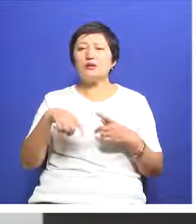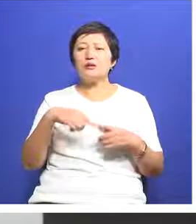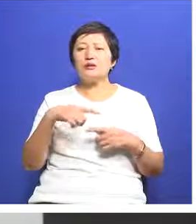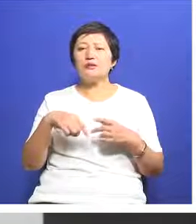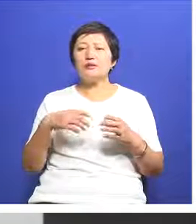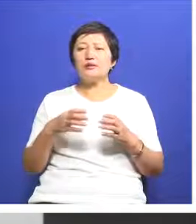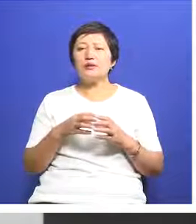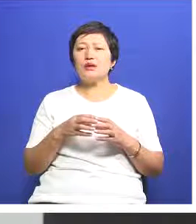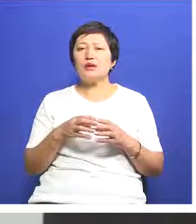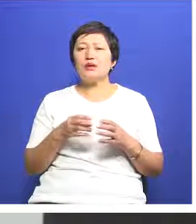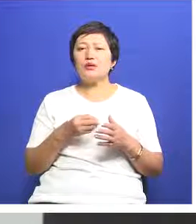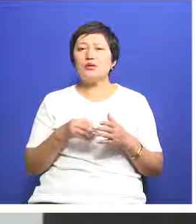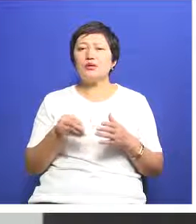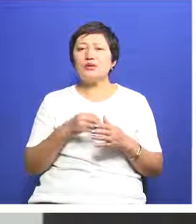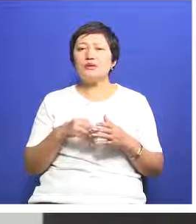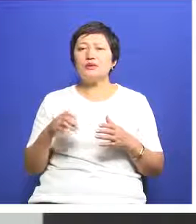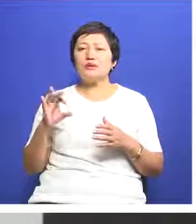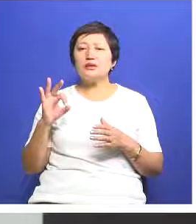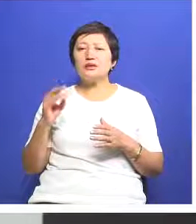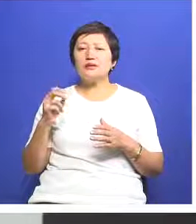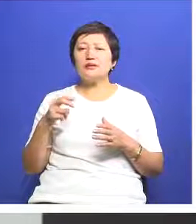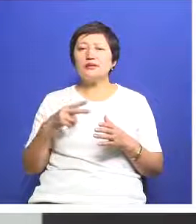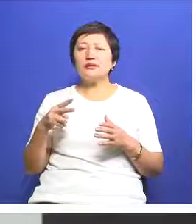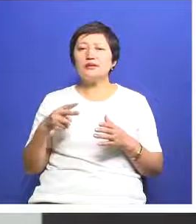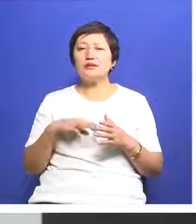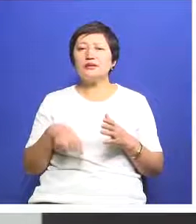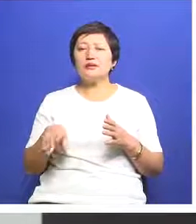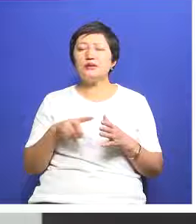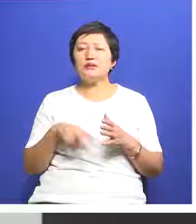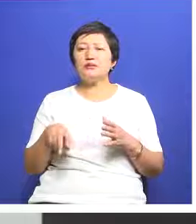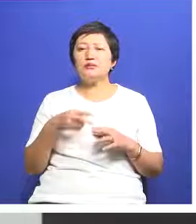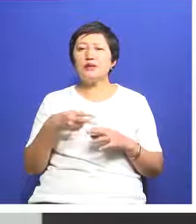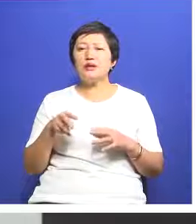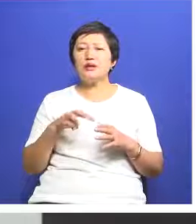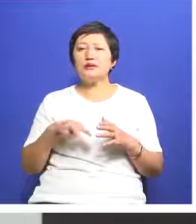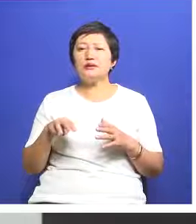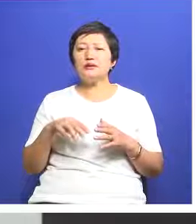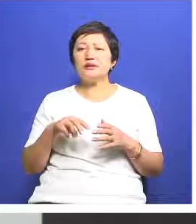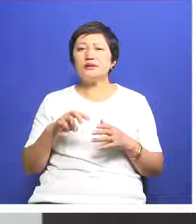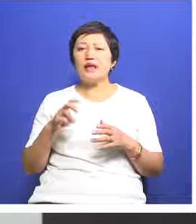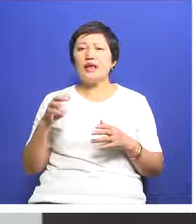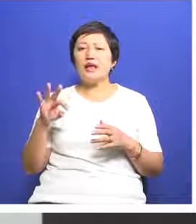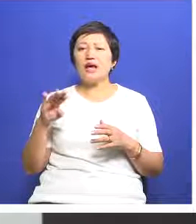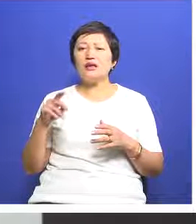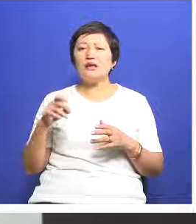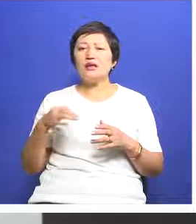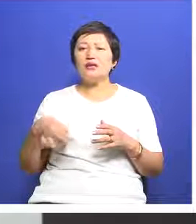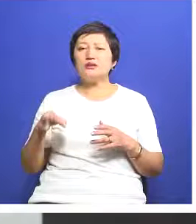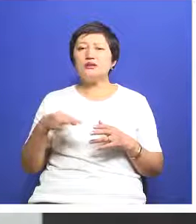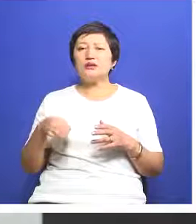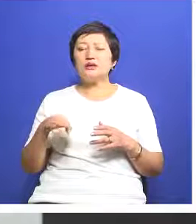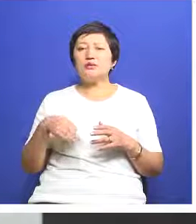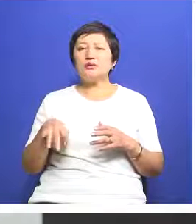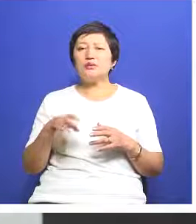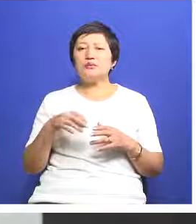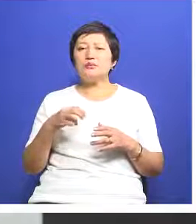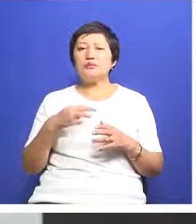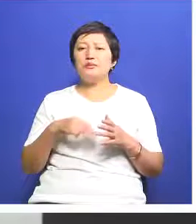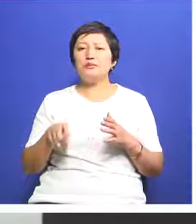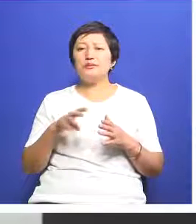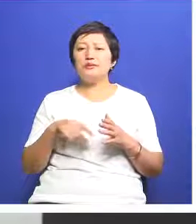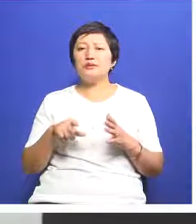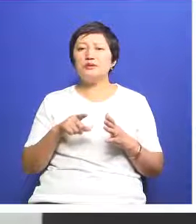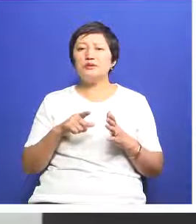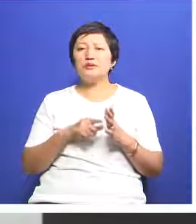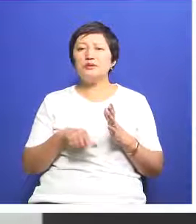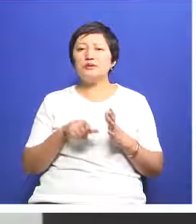жалпы төлейтін салығымыз 2,7 миллиард теңге. Яғни жалпы облыстағы қазіргі бюджеттің 7%